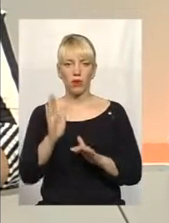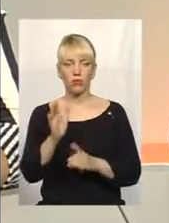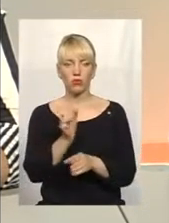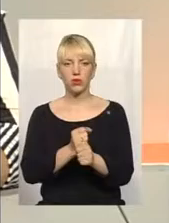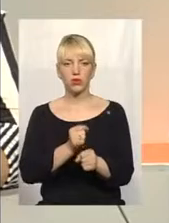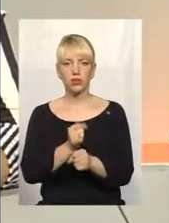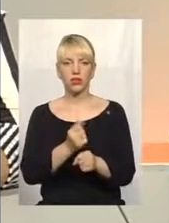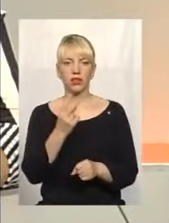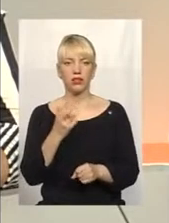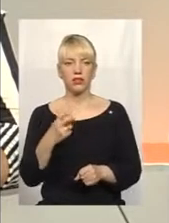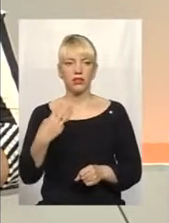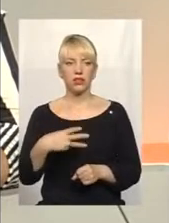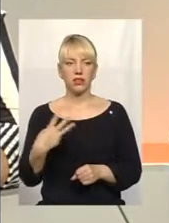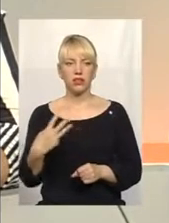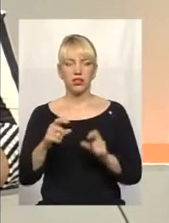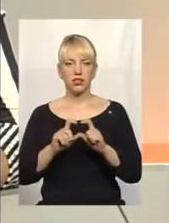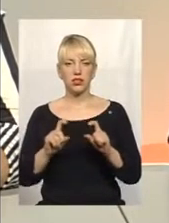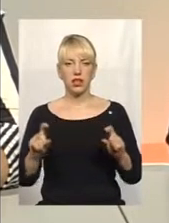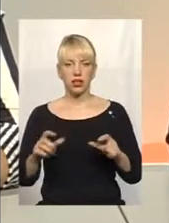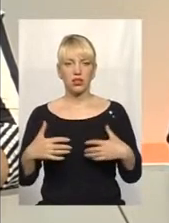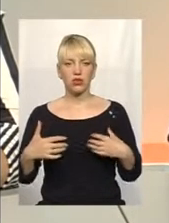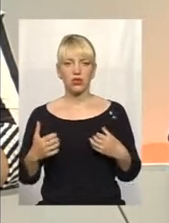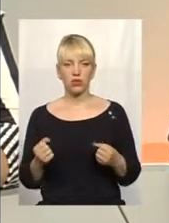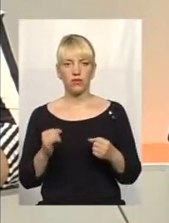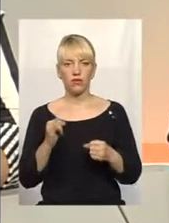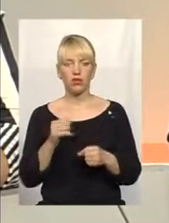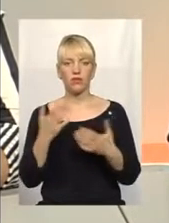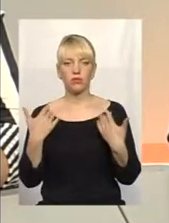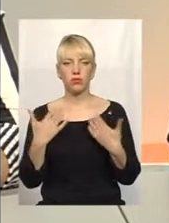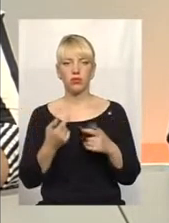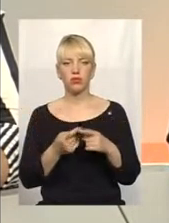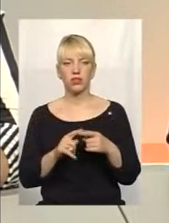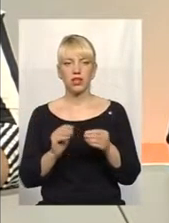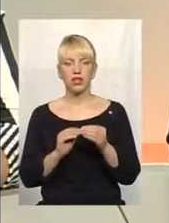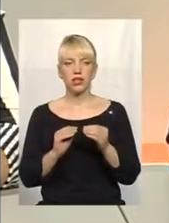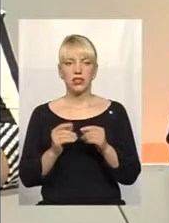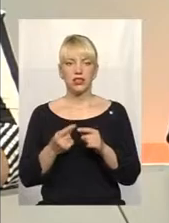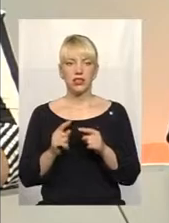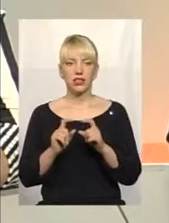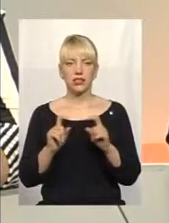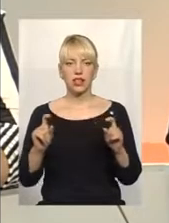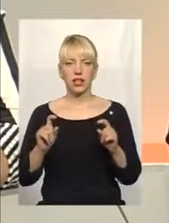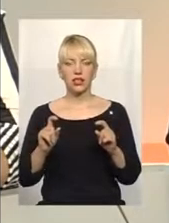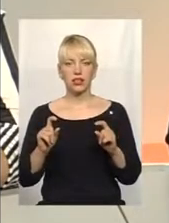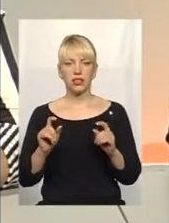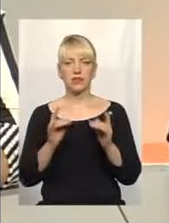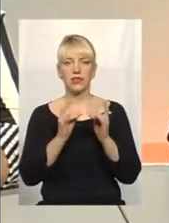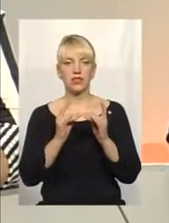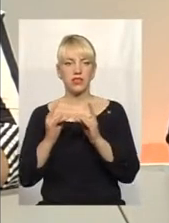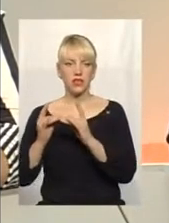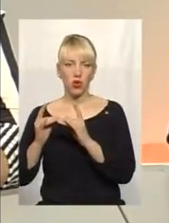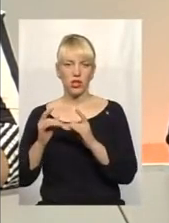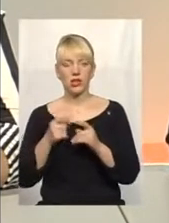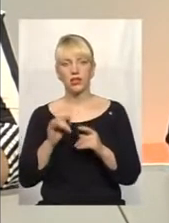функціонувати 233 заклади оздоровлення та відпочинку. З них 10 – це заклади стаціонарні,